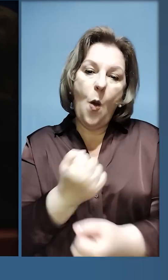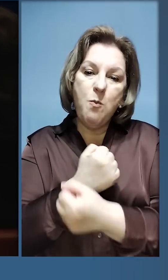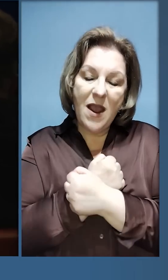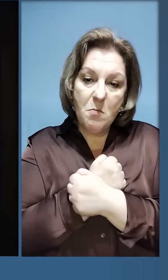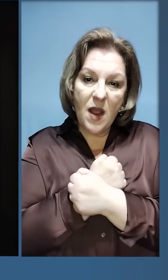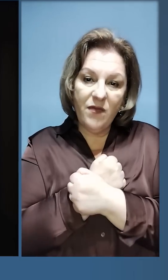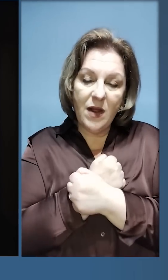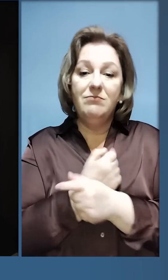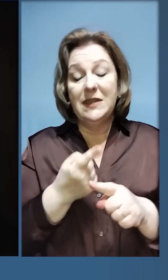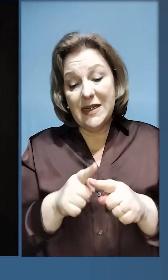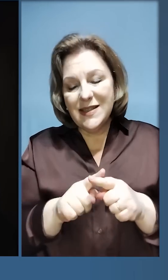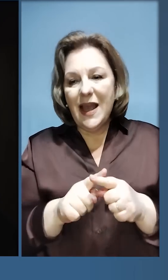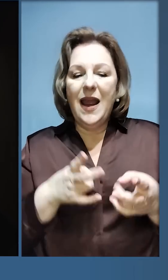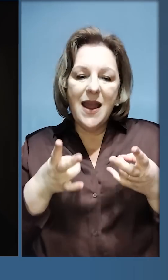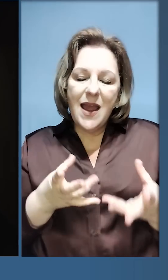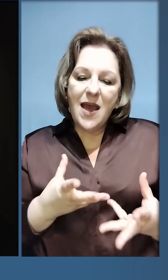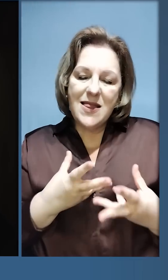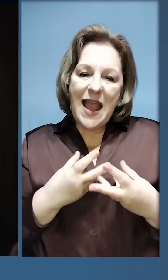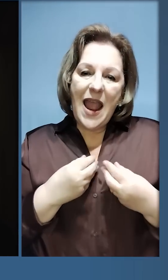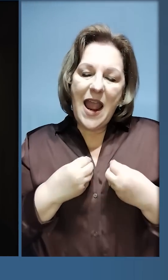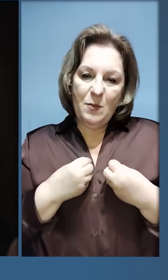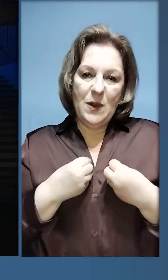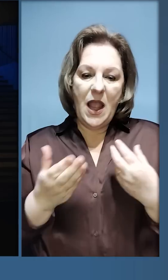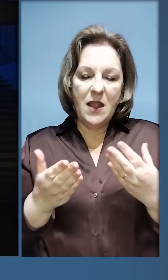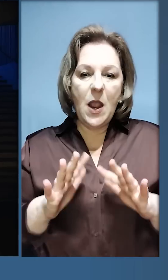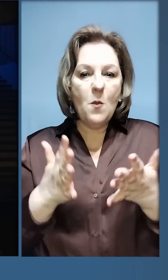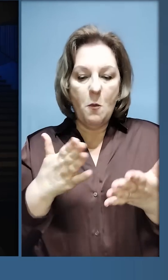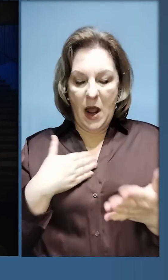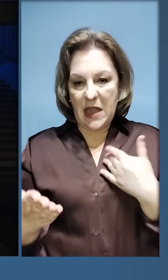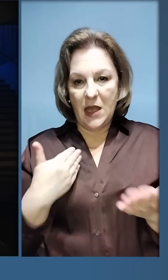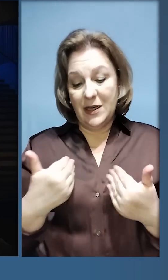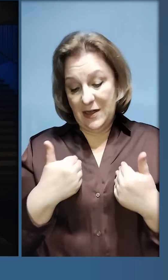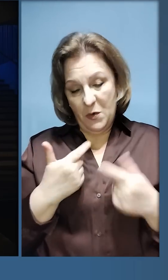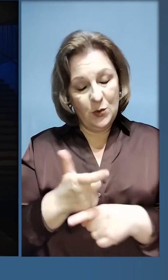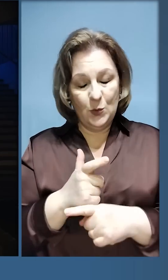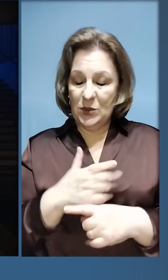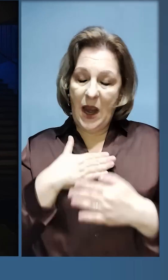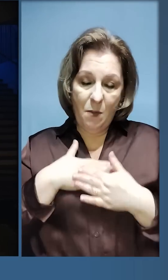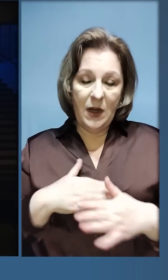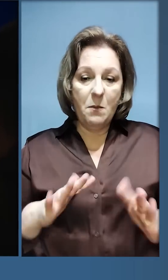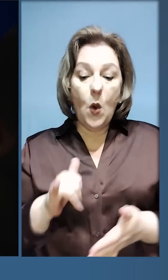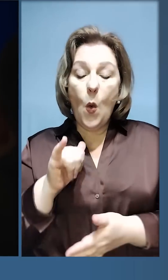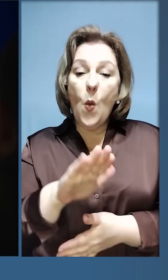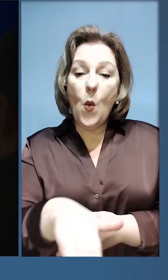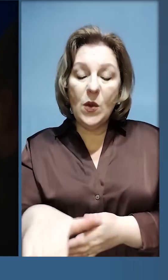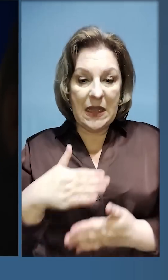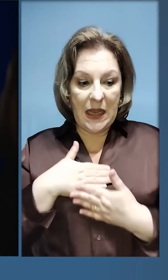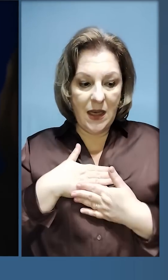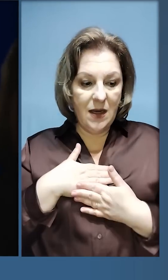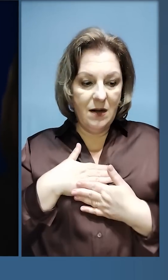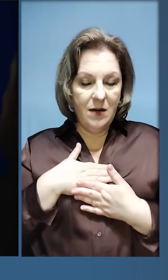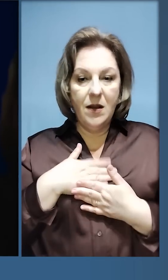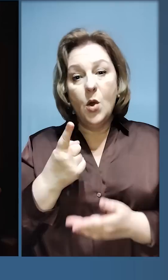їх обіймав. Ну, тож це теплий момент. Це наша розмова. Для мене це дуже приємний момент. У